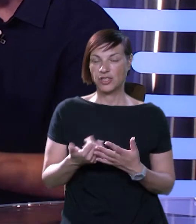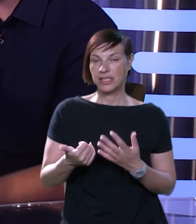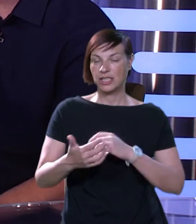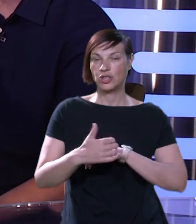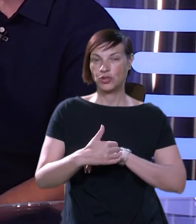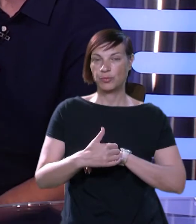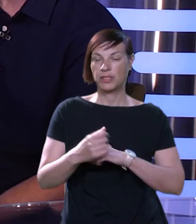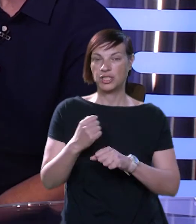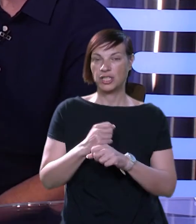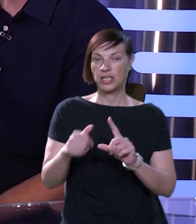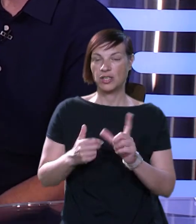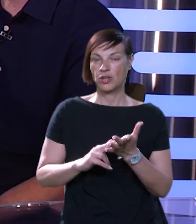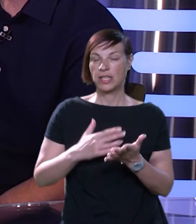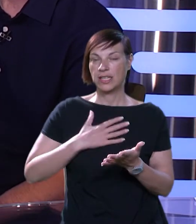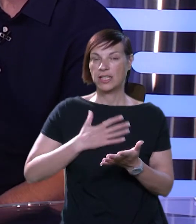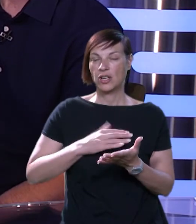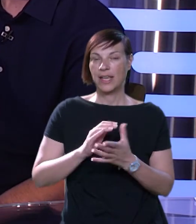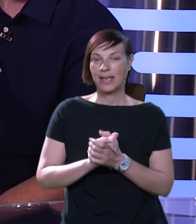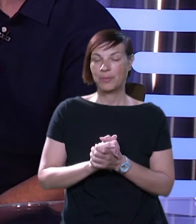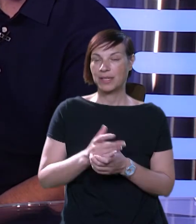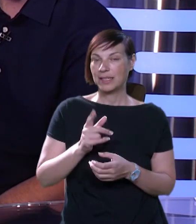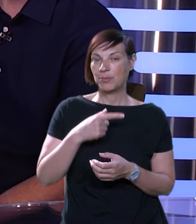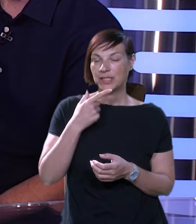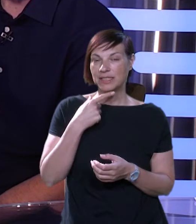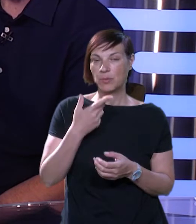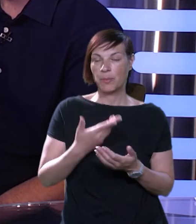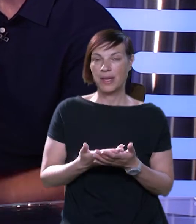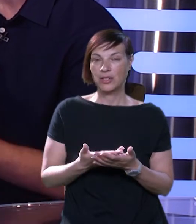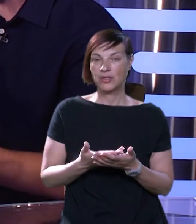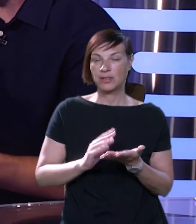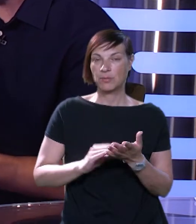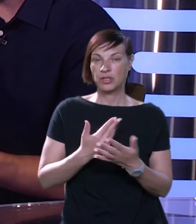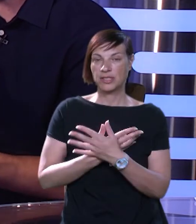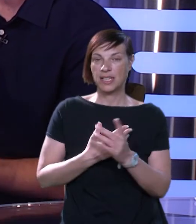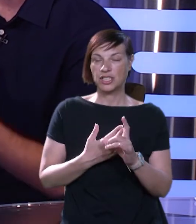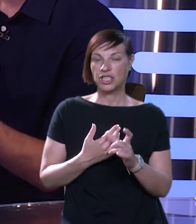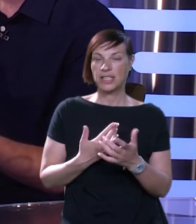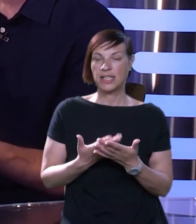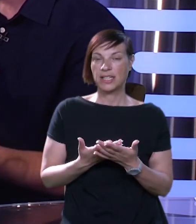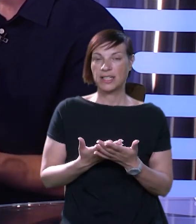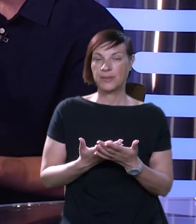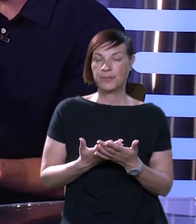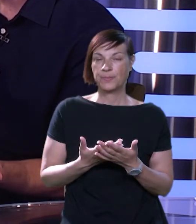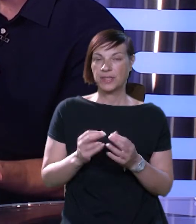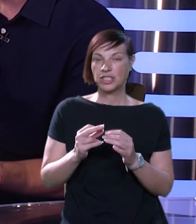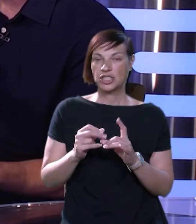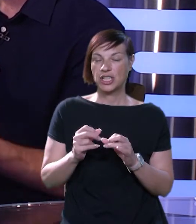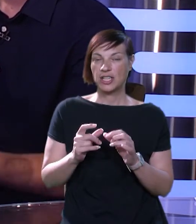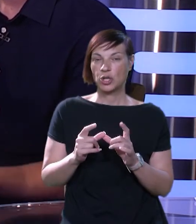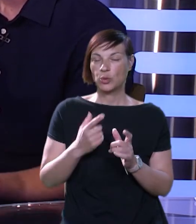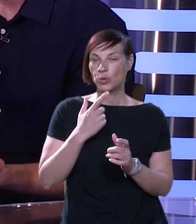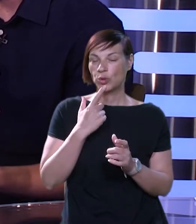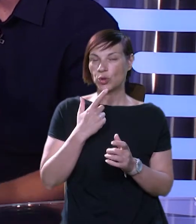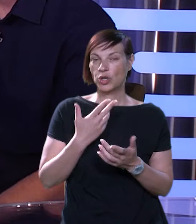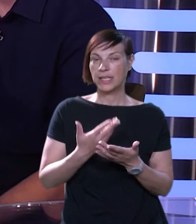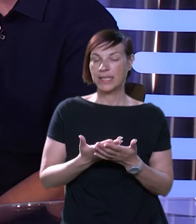jedan Dubrovčanin, Vlado Gojun, dragi kolega i prijatelj, tako moramo i njega spomenuti. Kao montažer je on radio, a tu je Vanja Černjul bio, koji